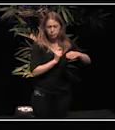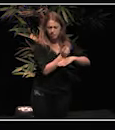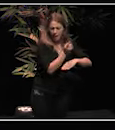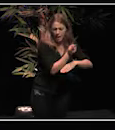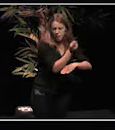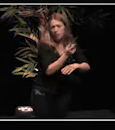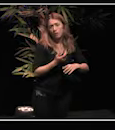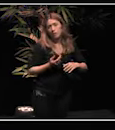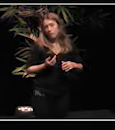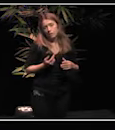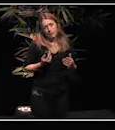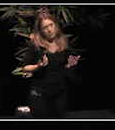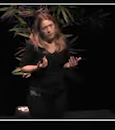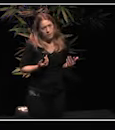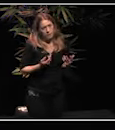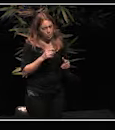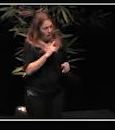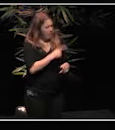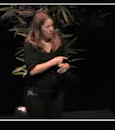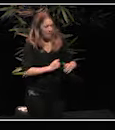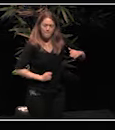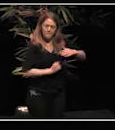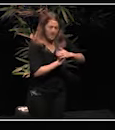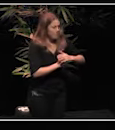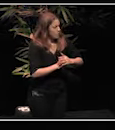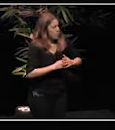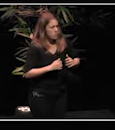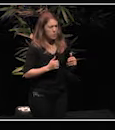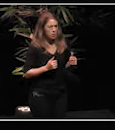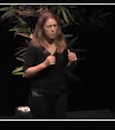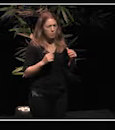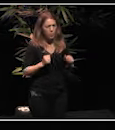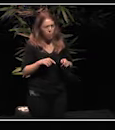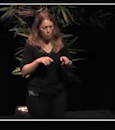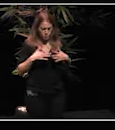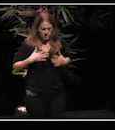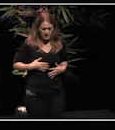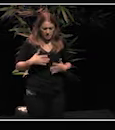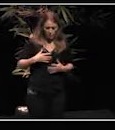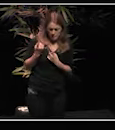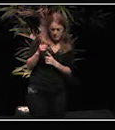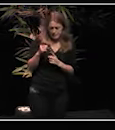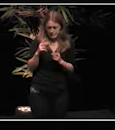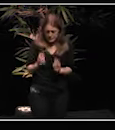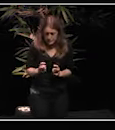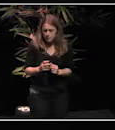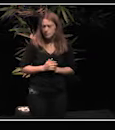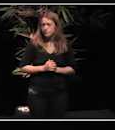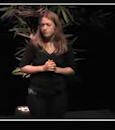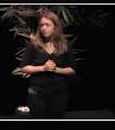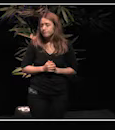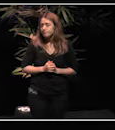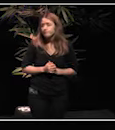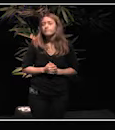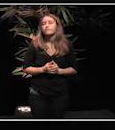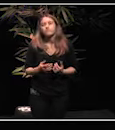quand même relativement loin dans l'effort malgré tout, donc on peut déprimer un peu ses défenses immunitaires. Et puis, si on fait des choses